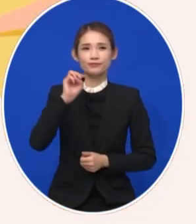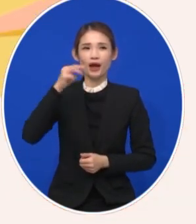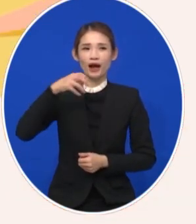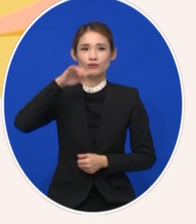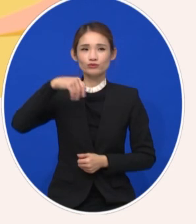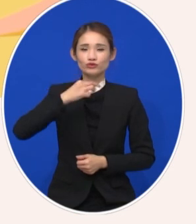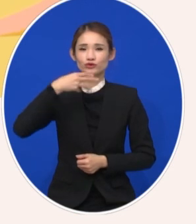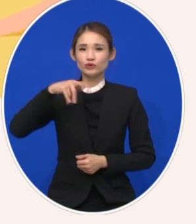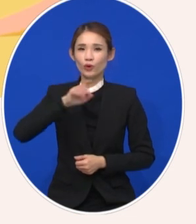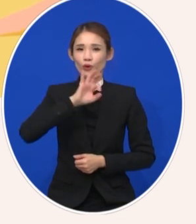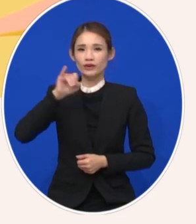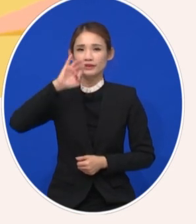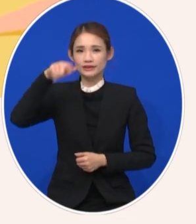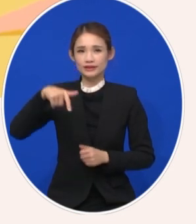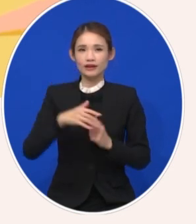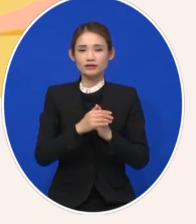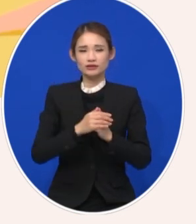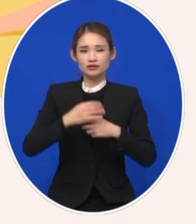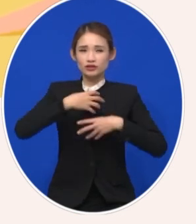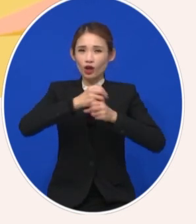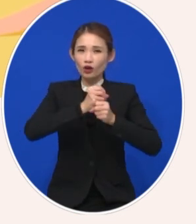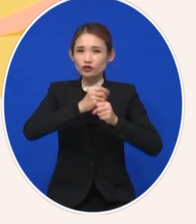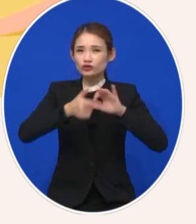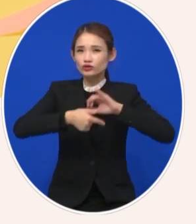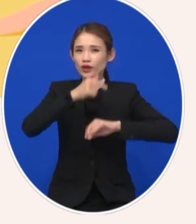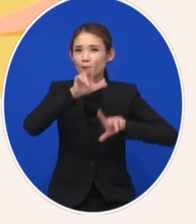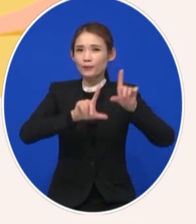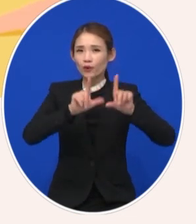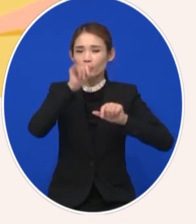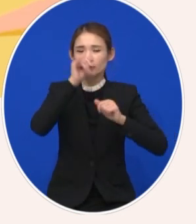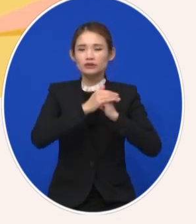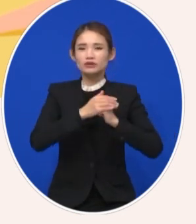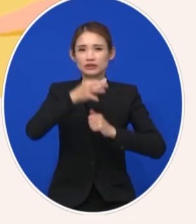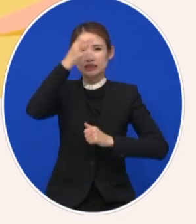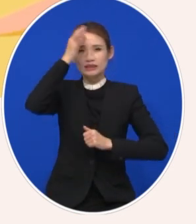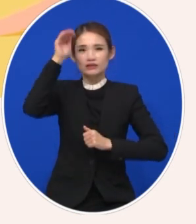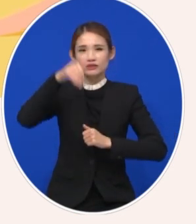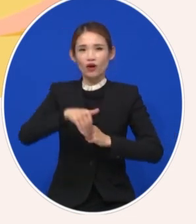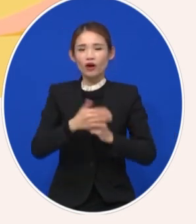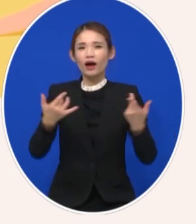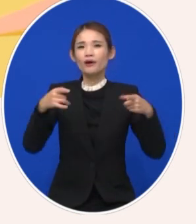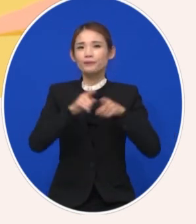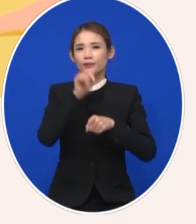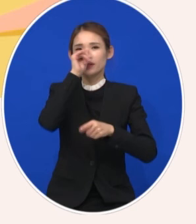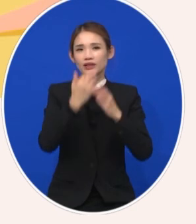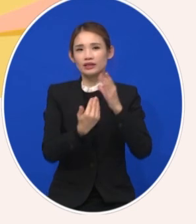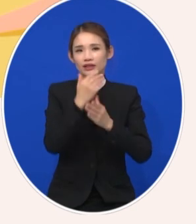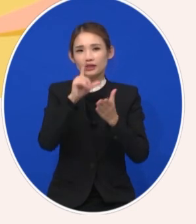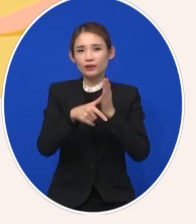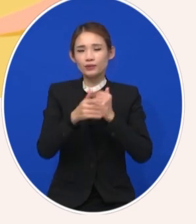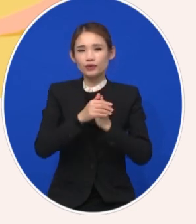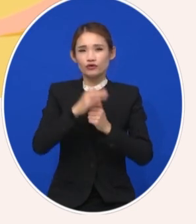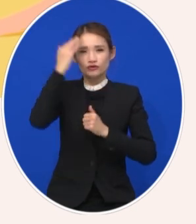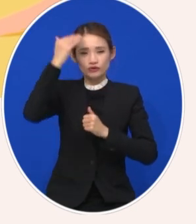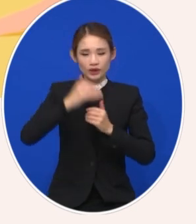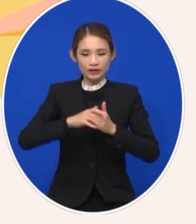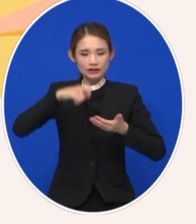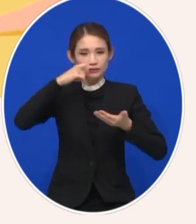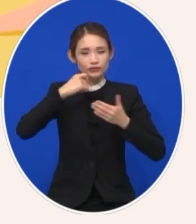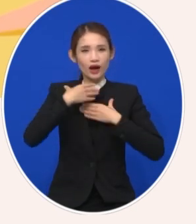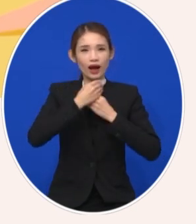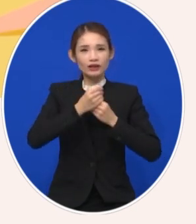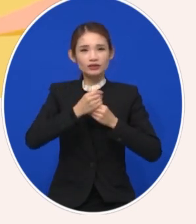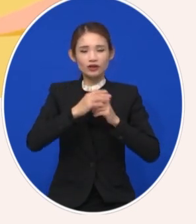발프로익사는 척수 수막증과 같은 기형 유발뿐만 아니라 지능 저하를 동반할 수 있어서 국내